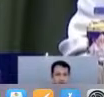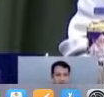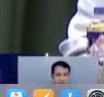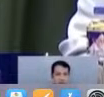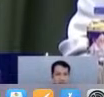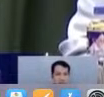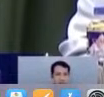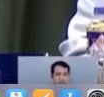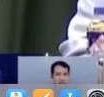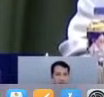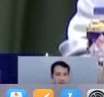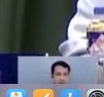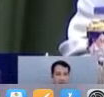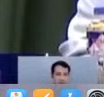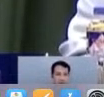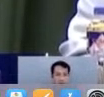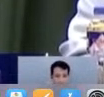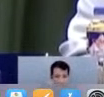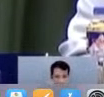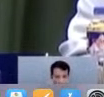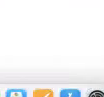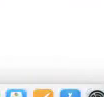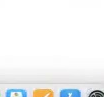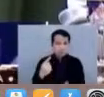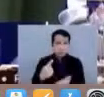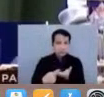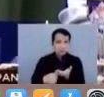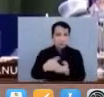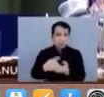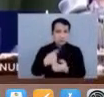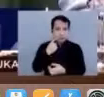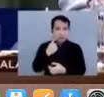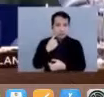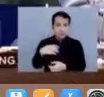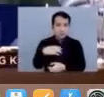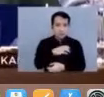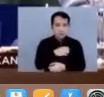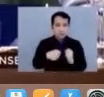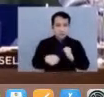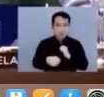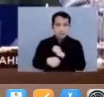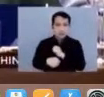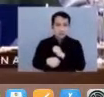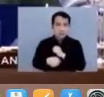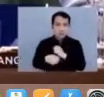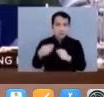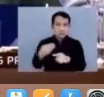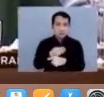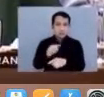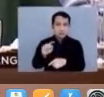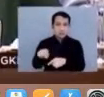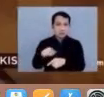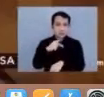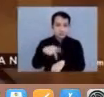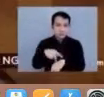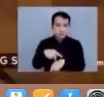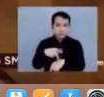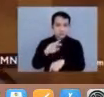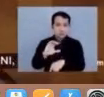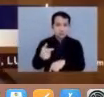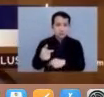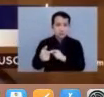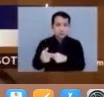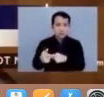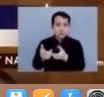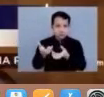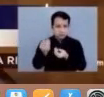Norte Representative Ace Barbers sa deliberasyon kanina ng Kamara sa panukalang modernisasyon ng Philippine Coast Guard. I'd just like